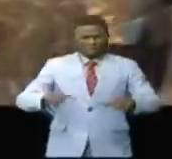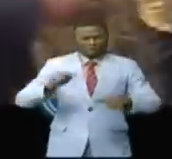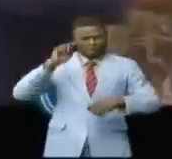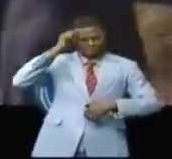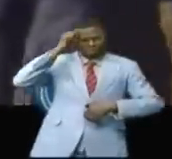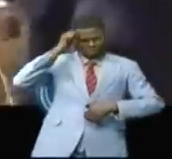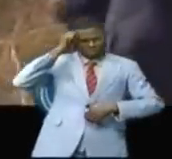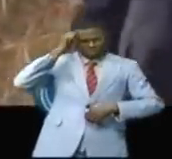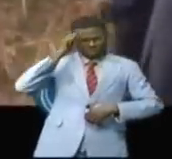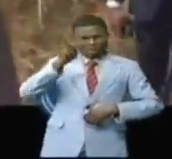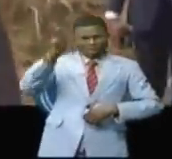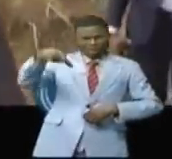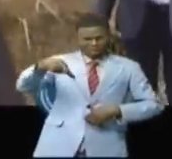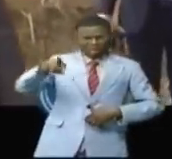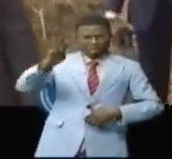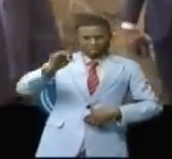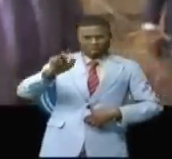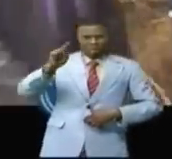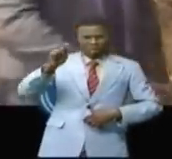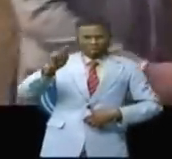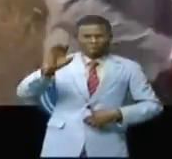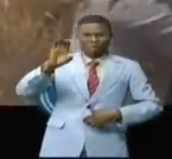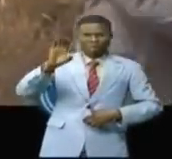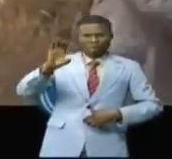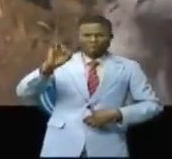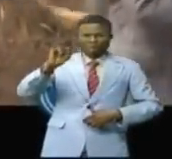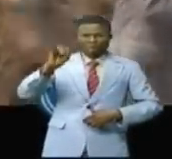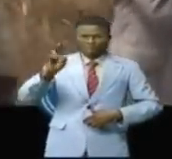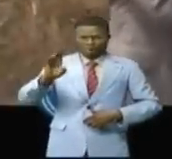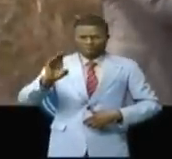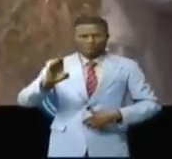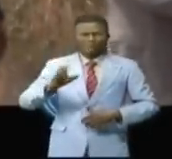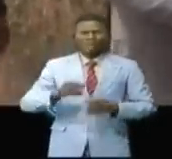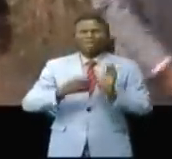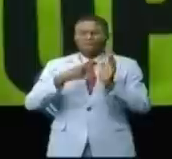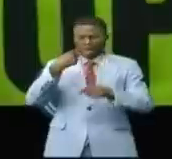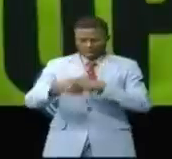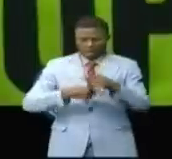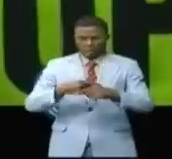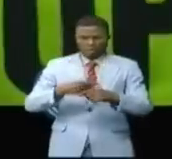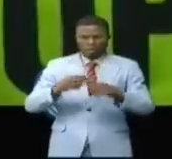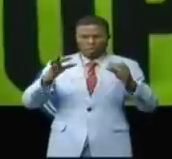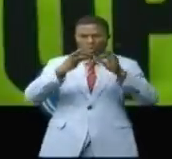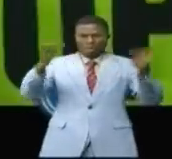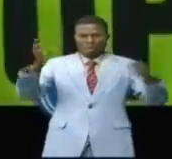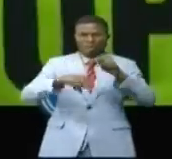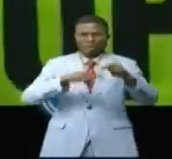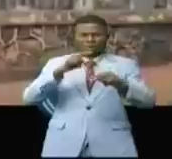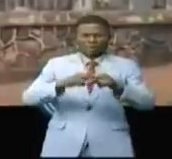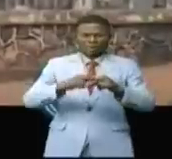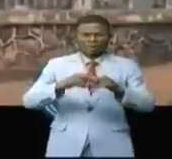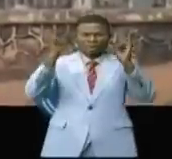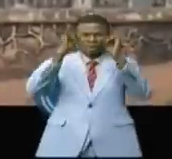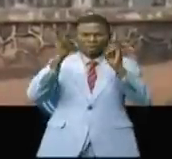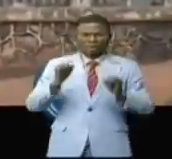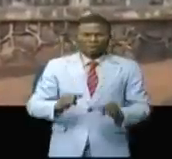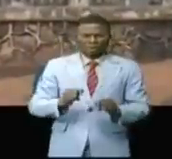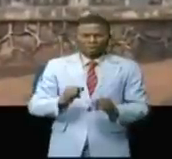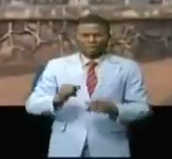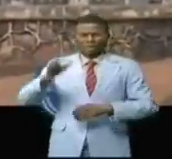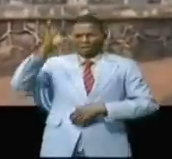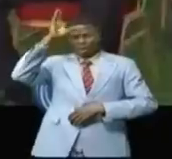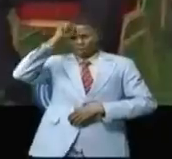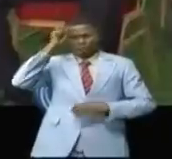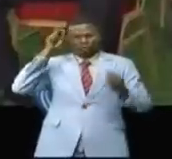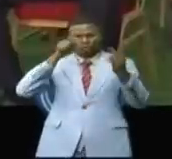de la poste et de la république démocratique du congo quand elle marque la reprise de la ligne la sonate des fibres optiques axe qui passe à bandundu